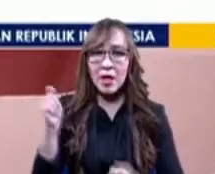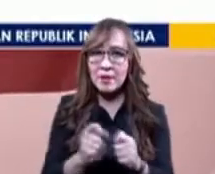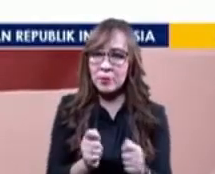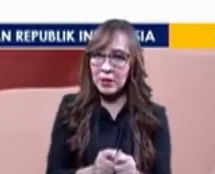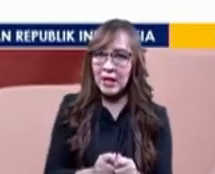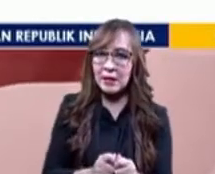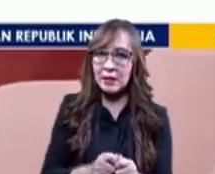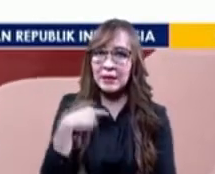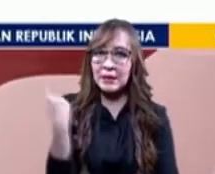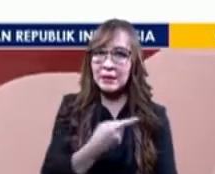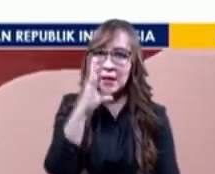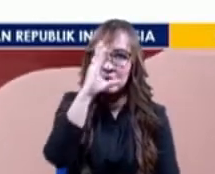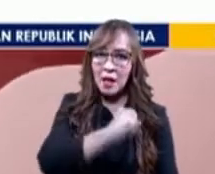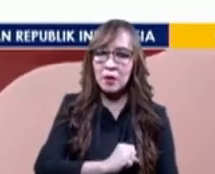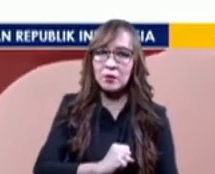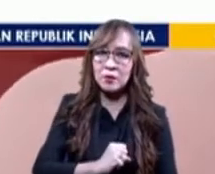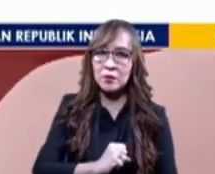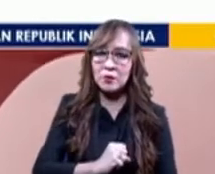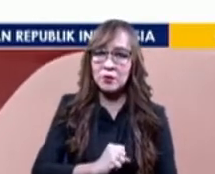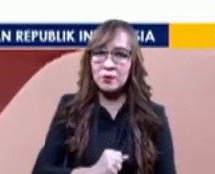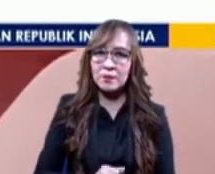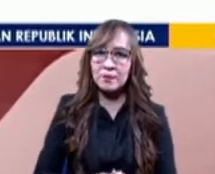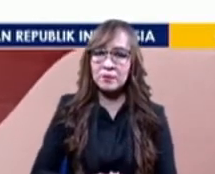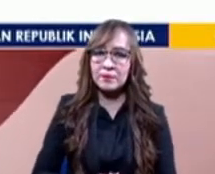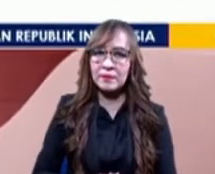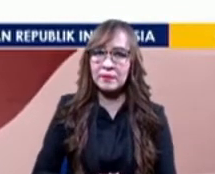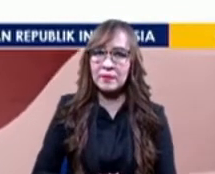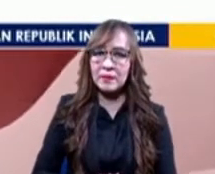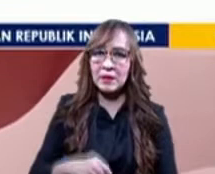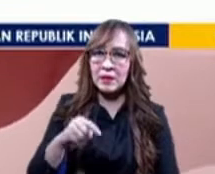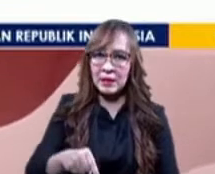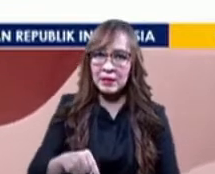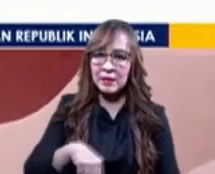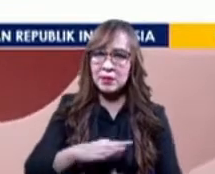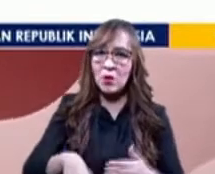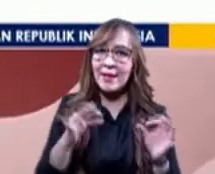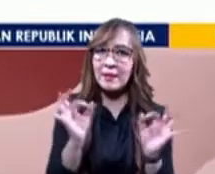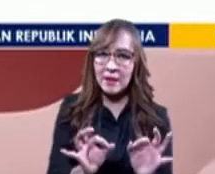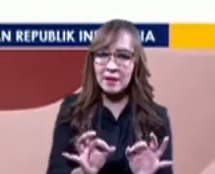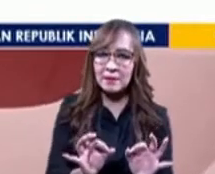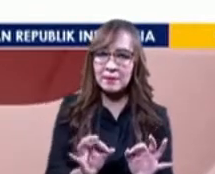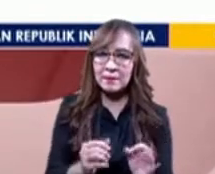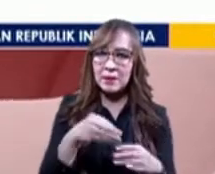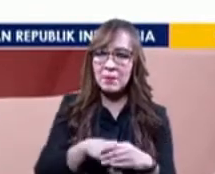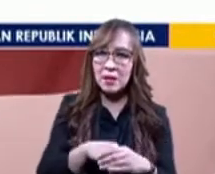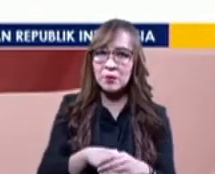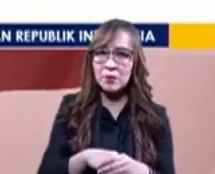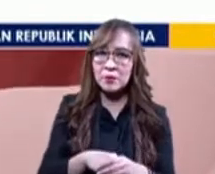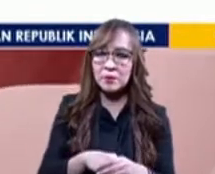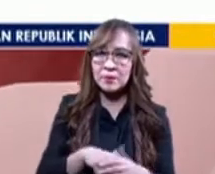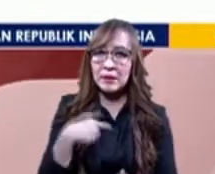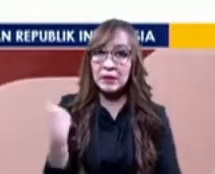kita menyadari bahwa ini stimulus yang kita gelontorkan itu memang mengena, gitu ya. Termasuk yang tadi adanya kita